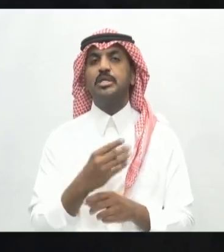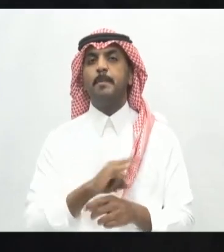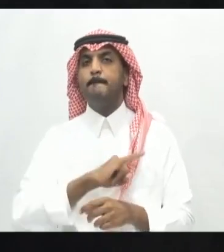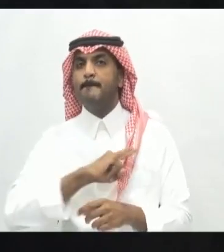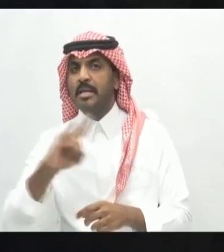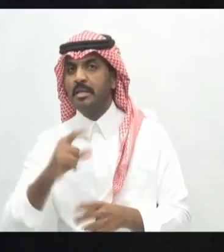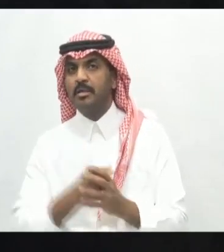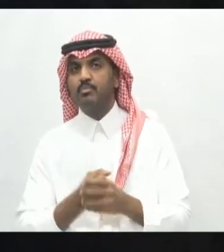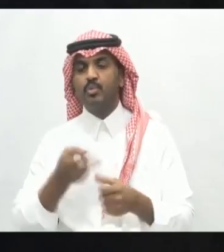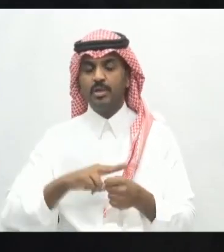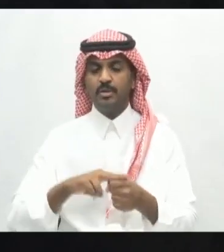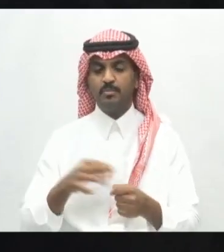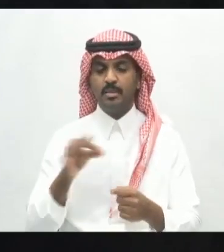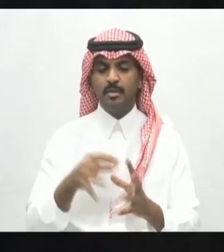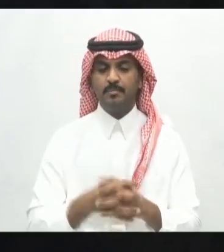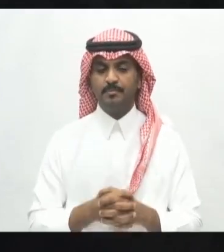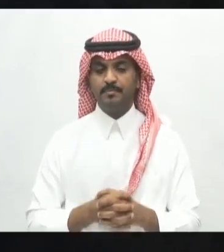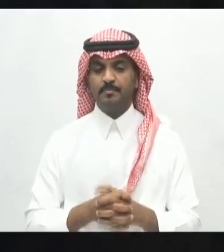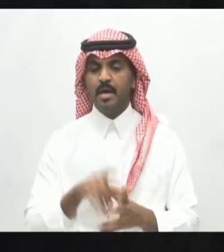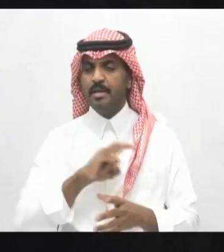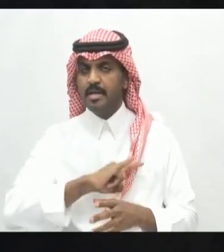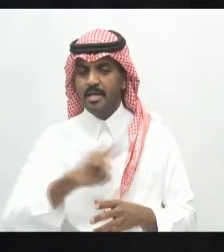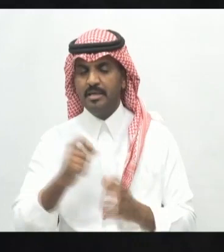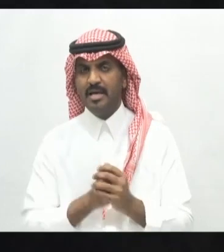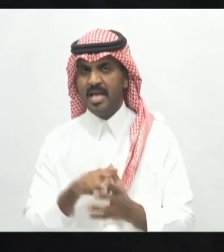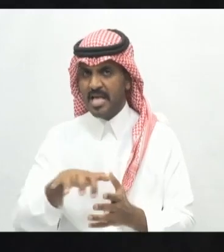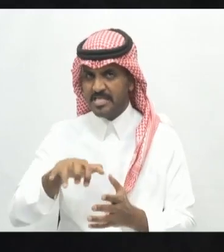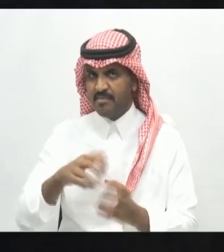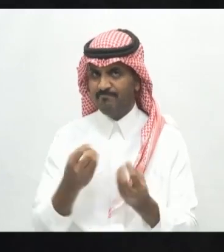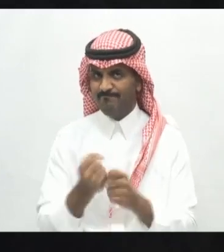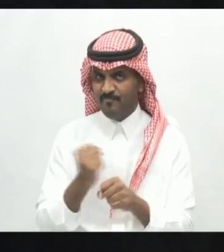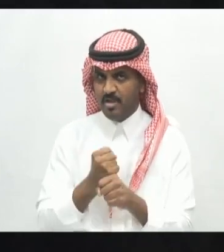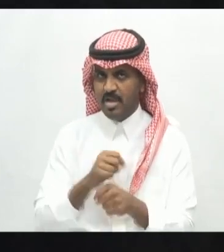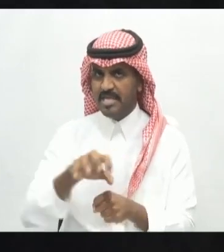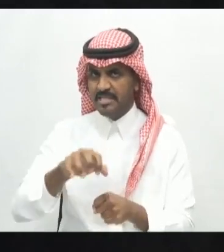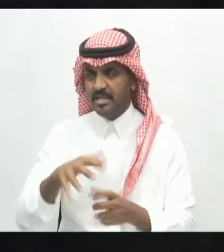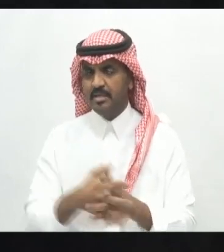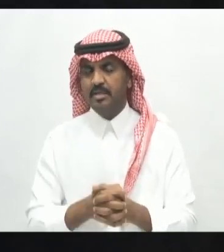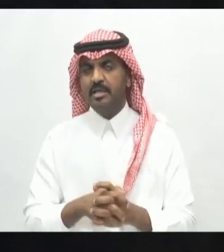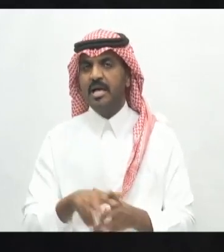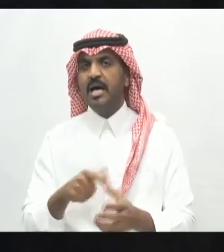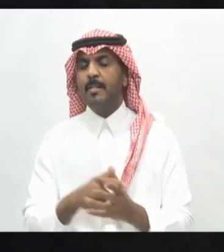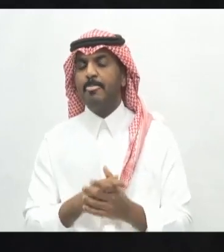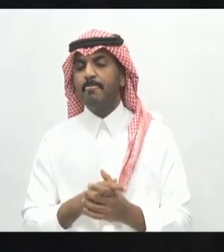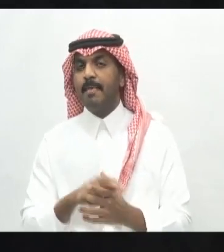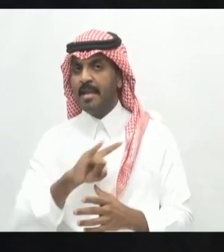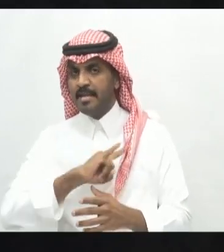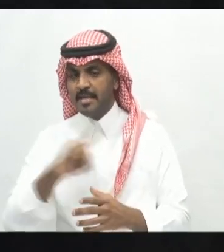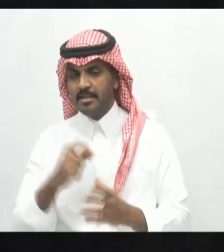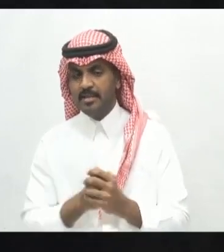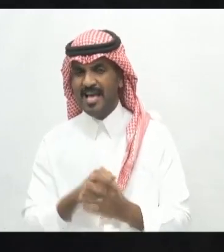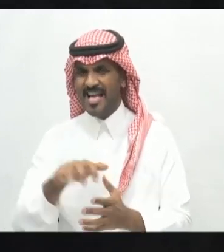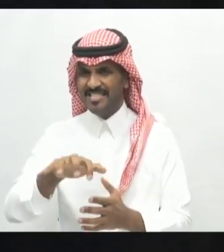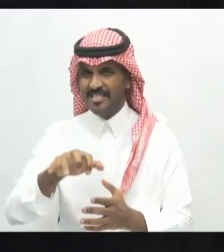عن متكرر مثل ذلك النهي عن الزنا مثلا لا تقرب الزنا فهو يدل على ان ان ان